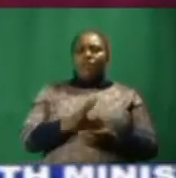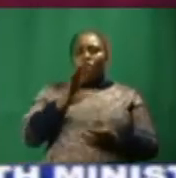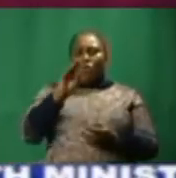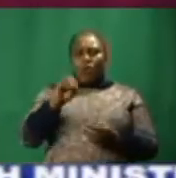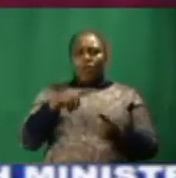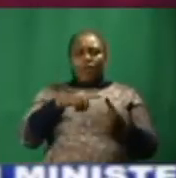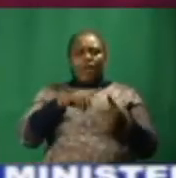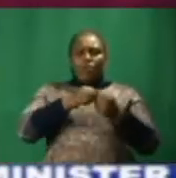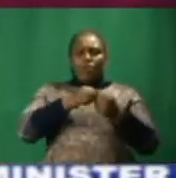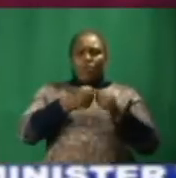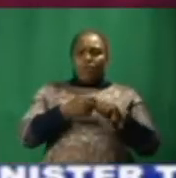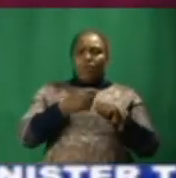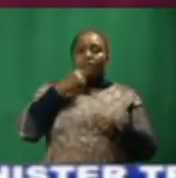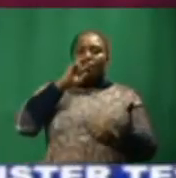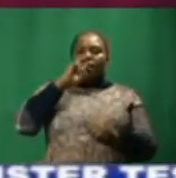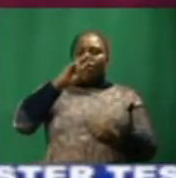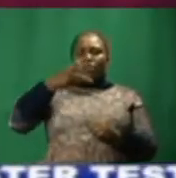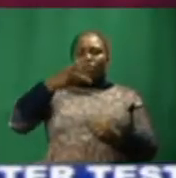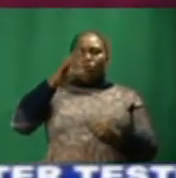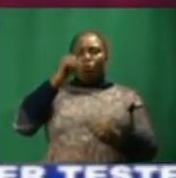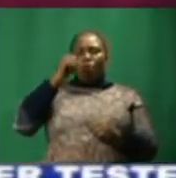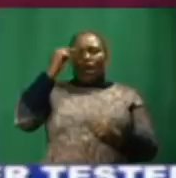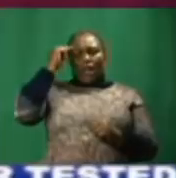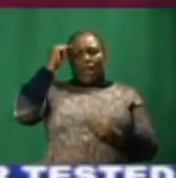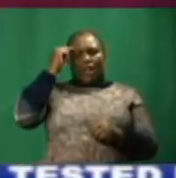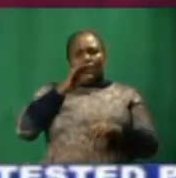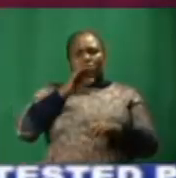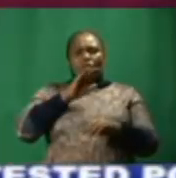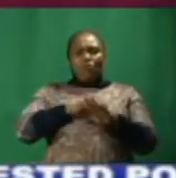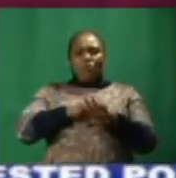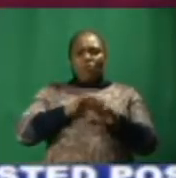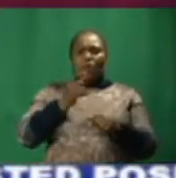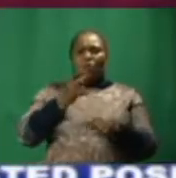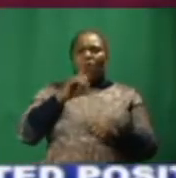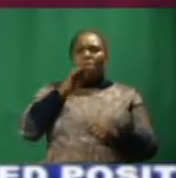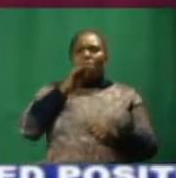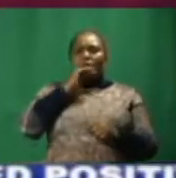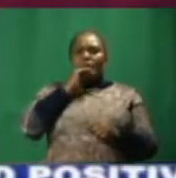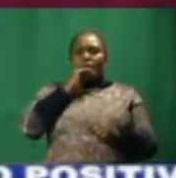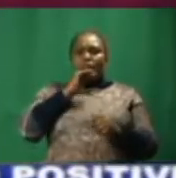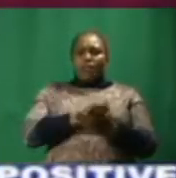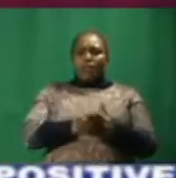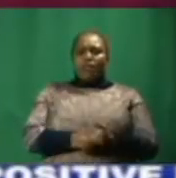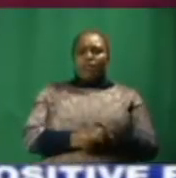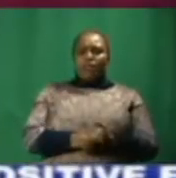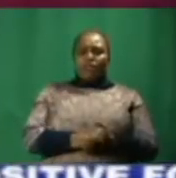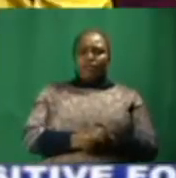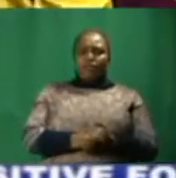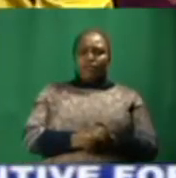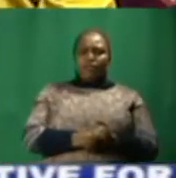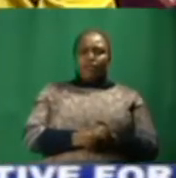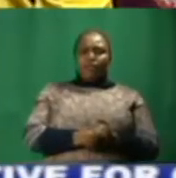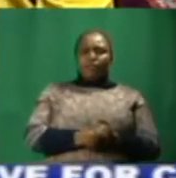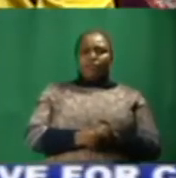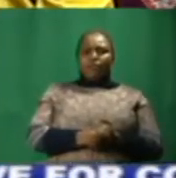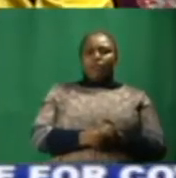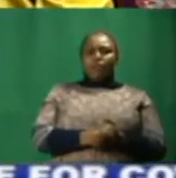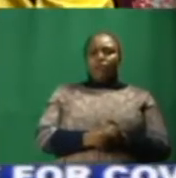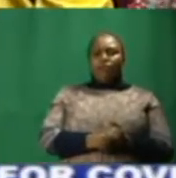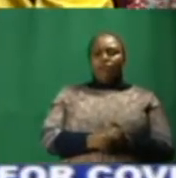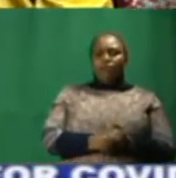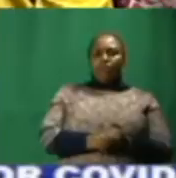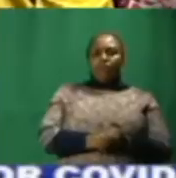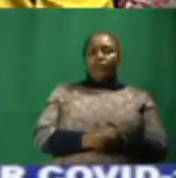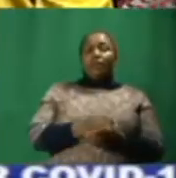sithi naye WHO usengayati kahle kahle sokuthi singathi yini sokuthi just a COVID-19 complication on children kafisha sho umntali